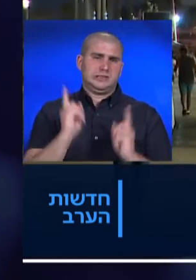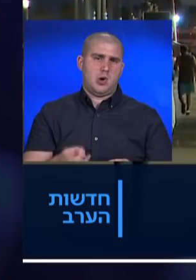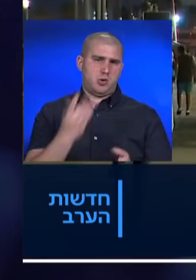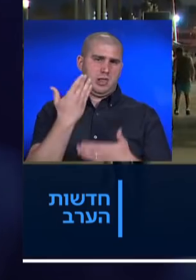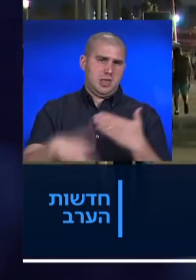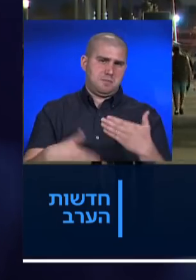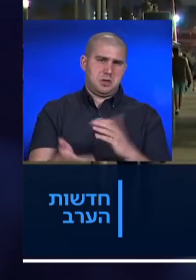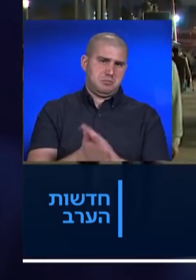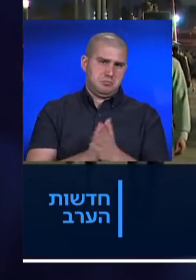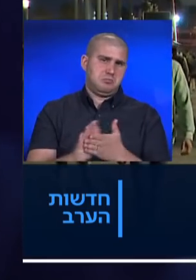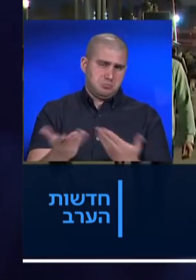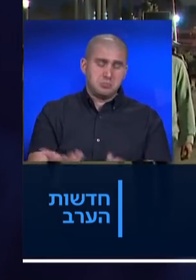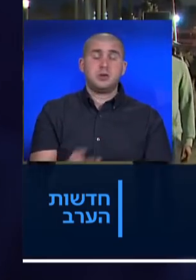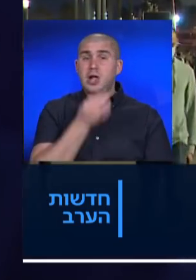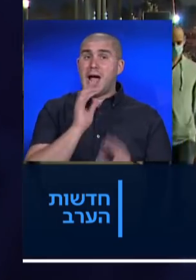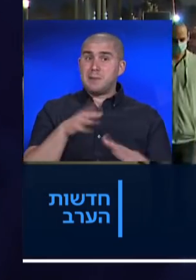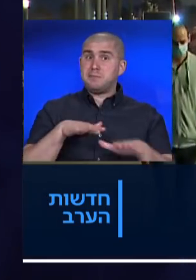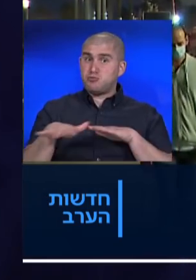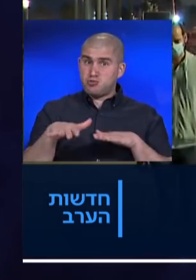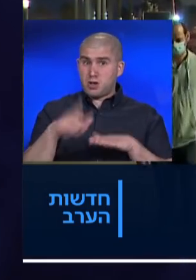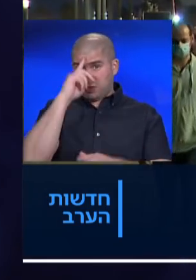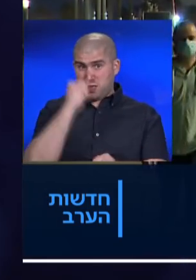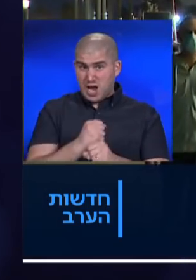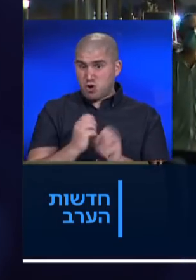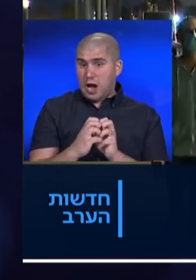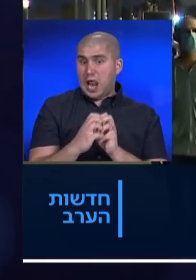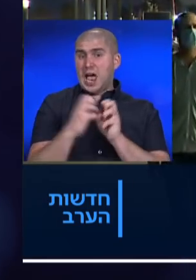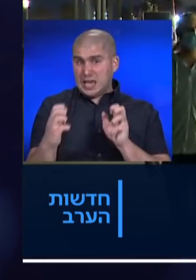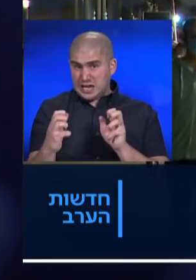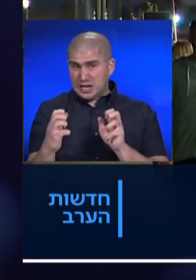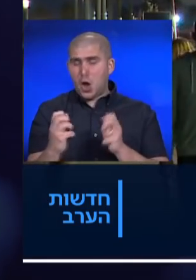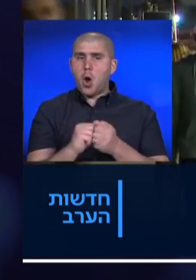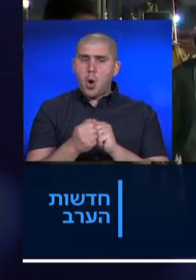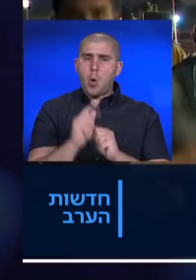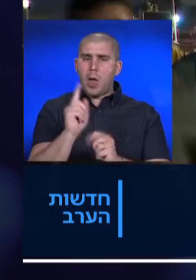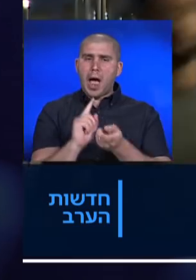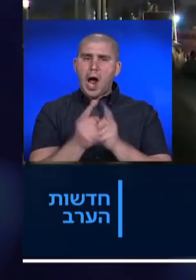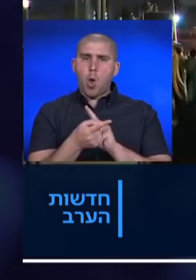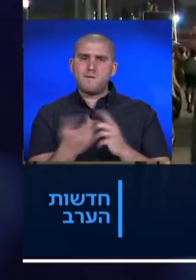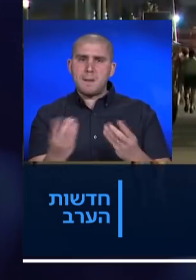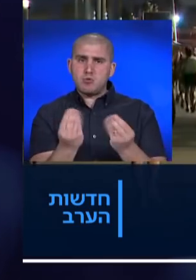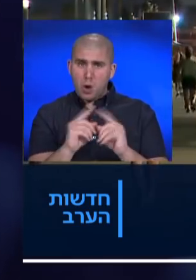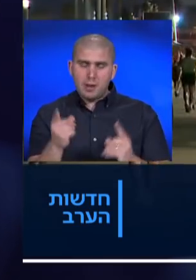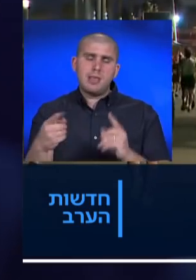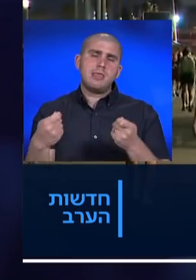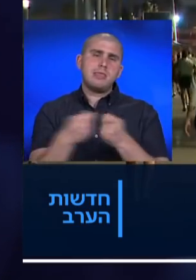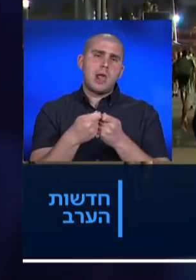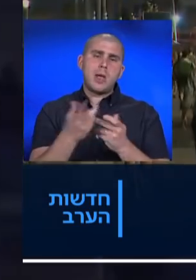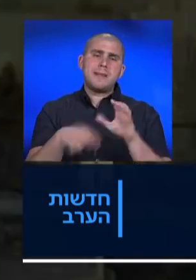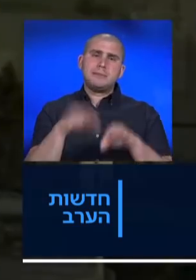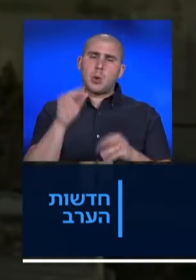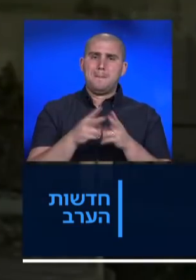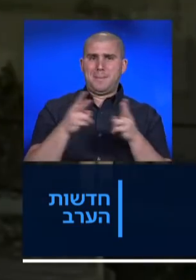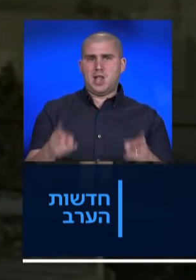תוקפן. האם הממשלה תבקש להאריך אותן לזמן קצר או תמצא חלופה אחרת? זה תלוי אם ימצא באמת פתרון לסוגיה